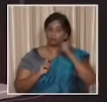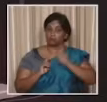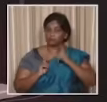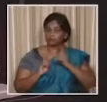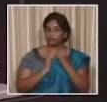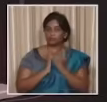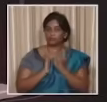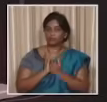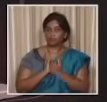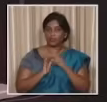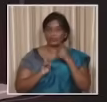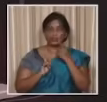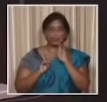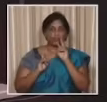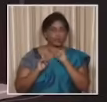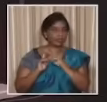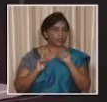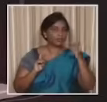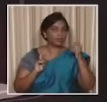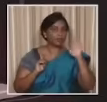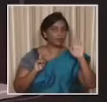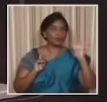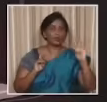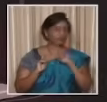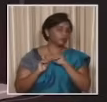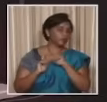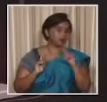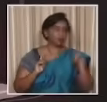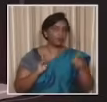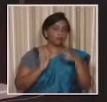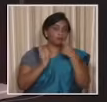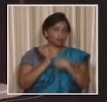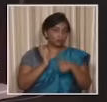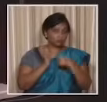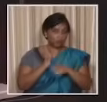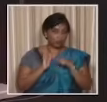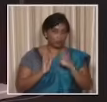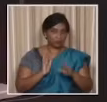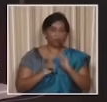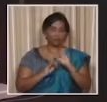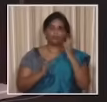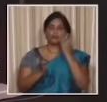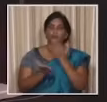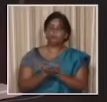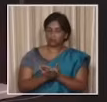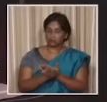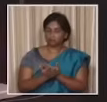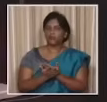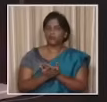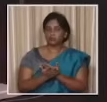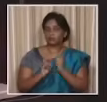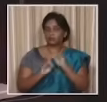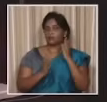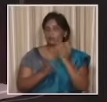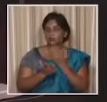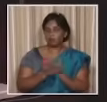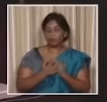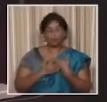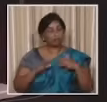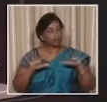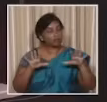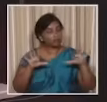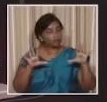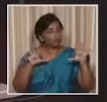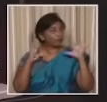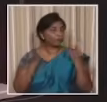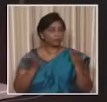කොටස 153 154 දක්වා අත්සන් සහිතව හැන්සාත්ගත කරනවා සභාගත කරනවා පුදුමයට